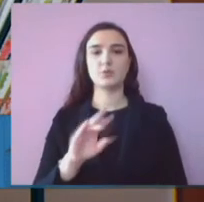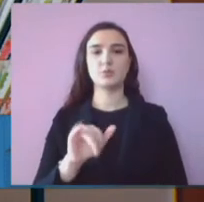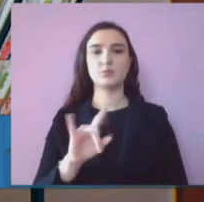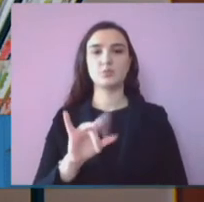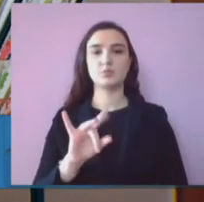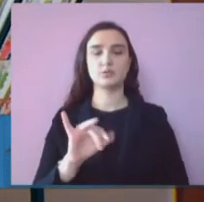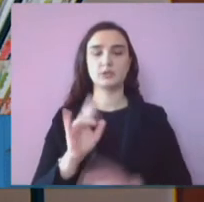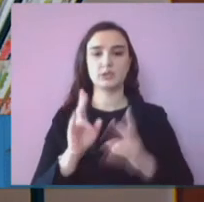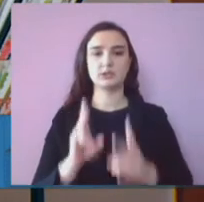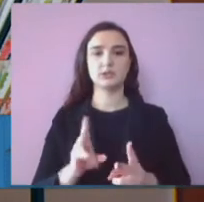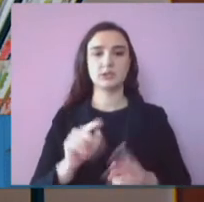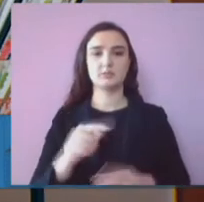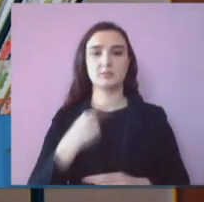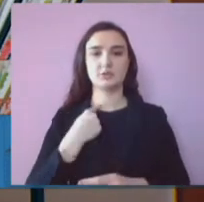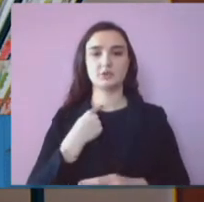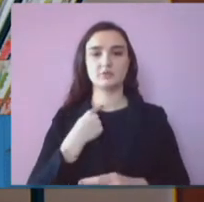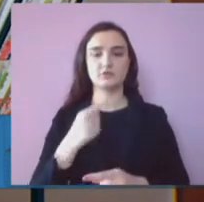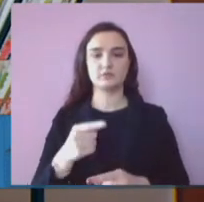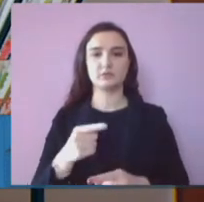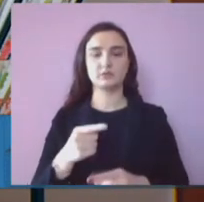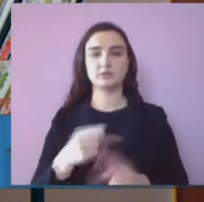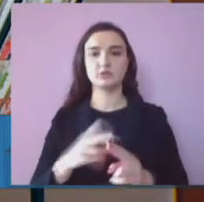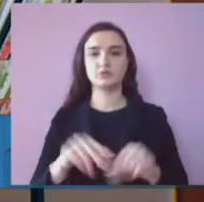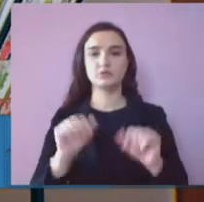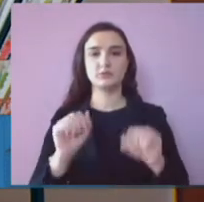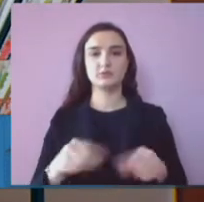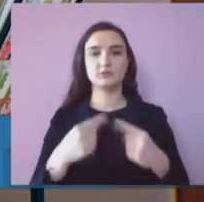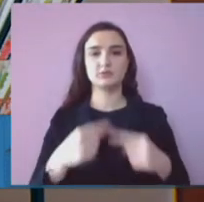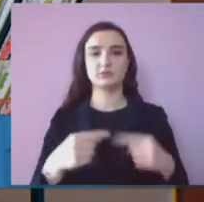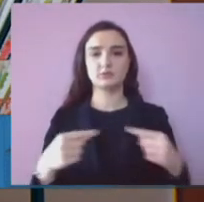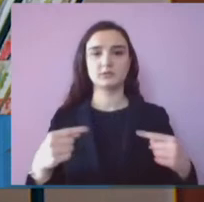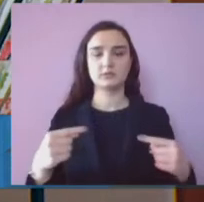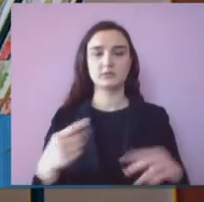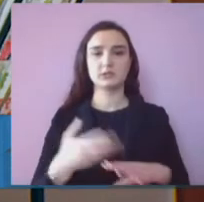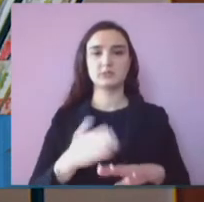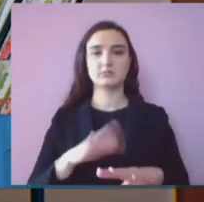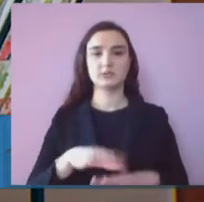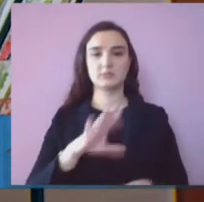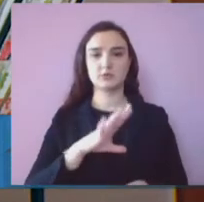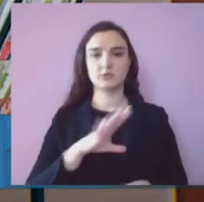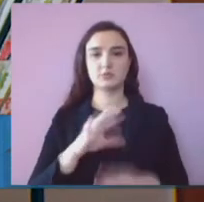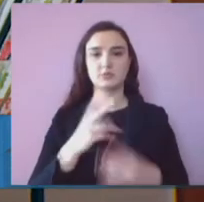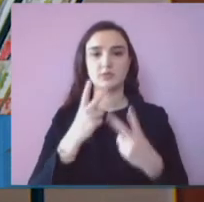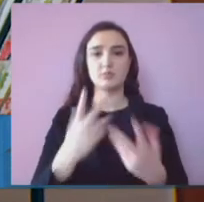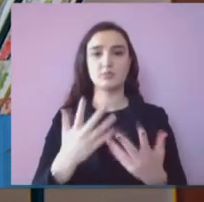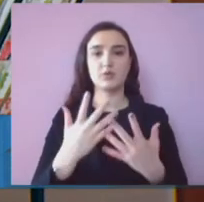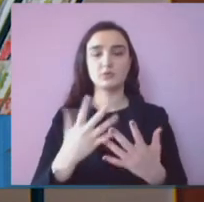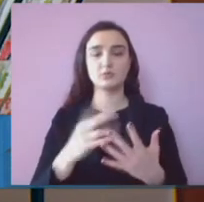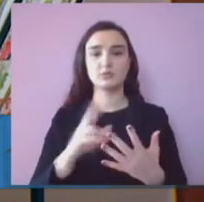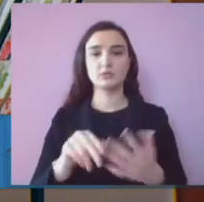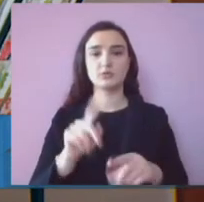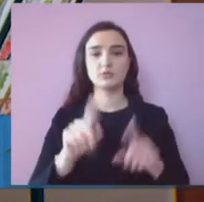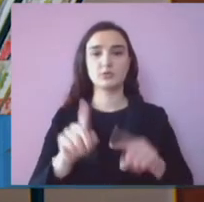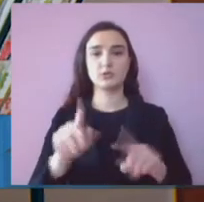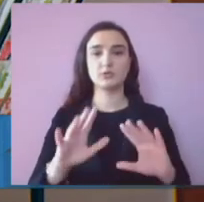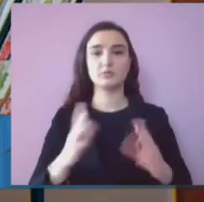ფარისებრი ჯირკვლის, რომელიც შეიძლება სხვადასხვა სიმძიმის ხარისხით იყოს გამოხატული და ზოგიერთ მსუბუქ